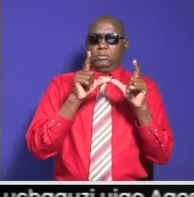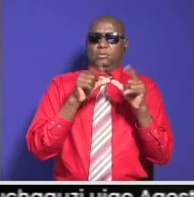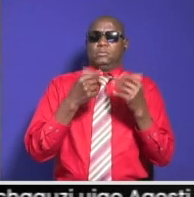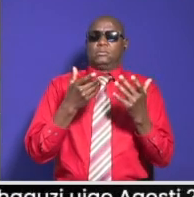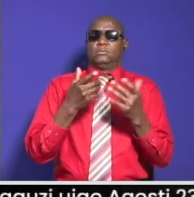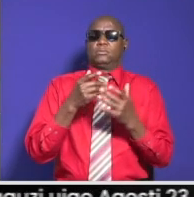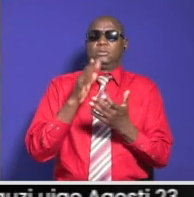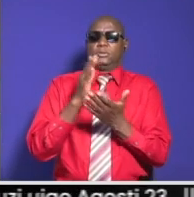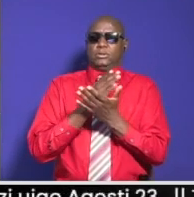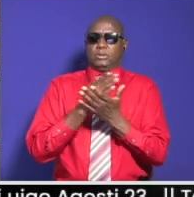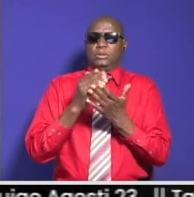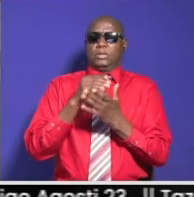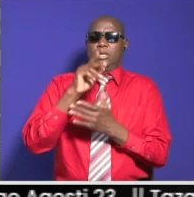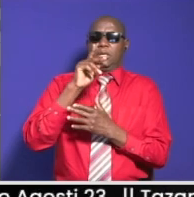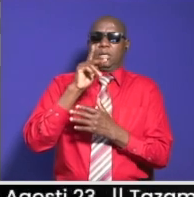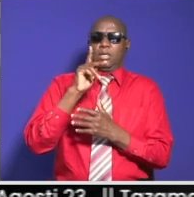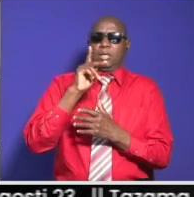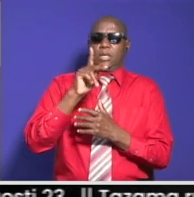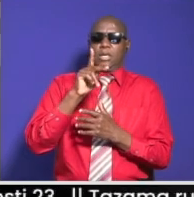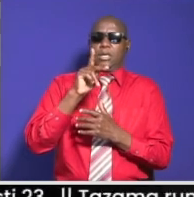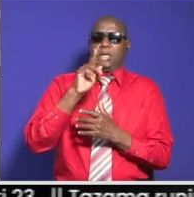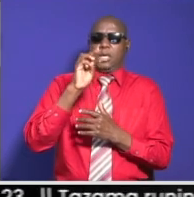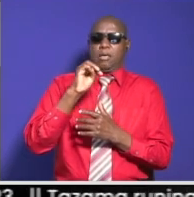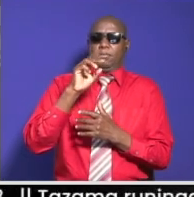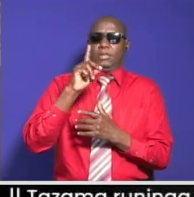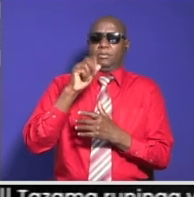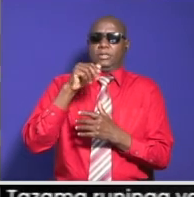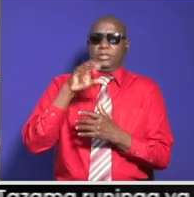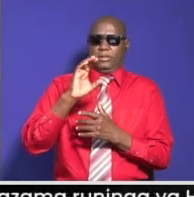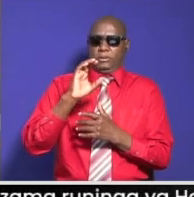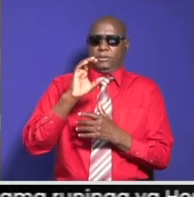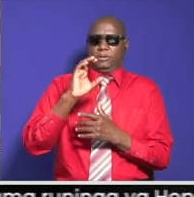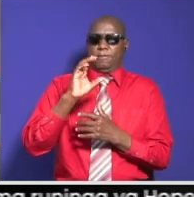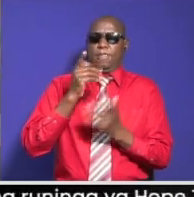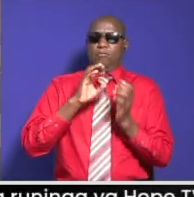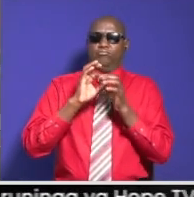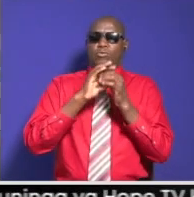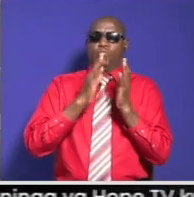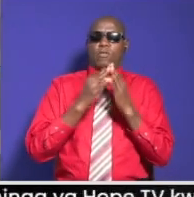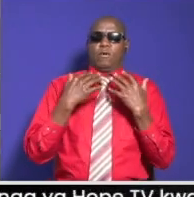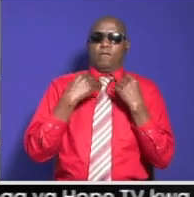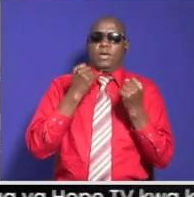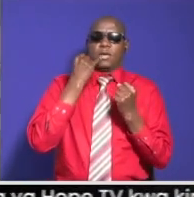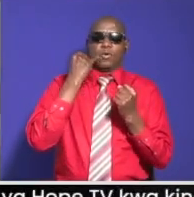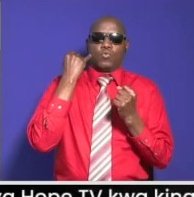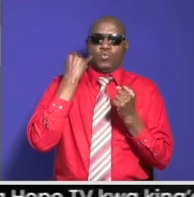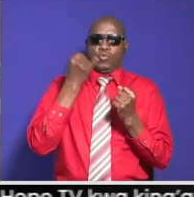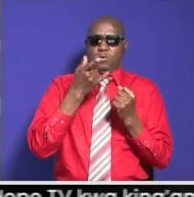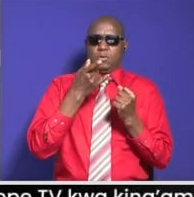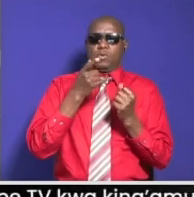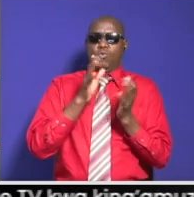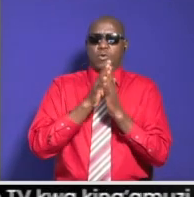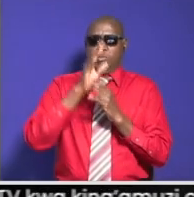wa udaktari KMPDC kunradhi, kwa ushirikiano na idara ya afya kaunti ya Nakuru pamoja na idara ya